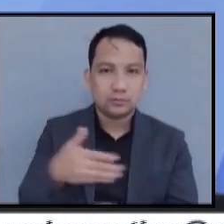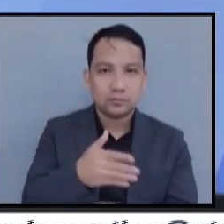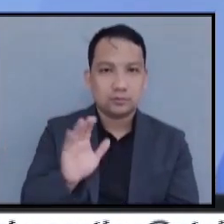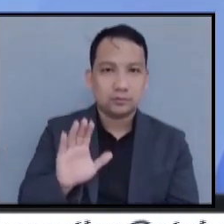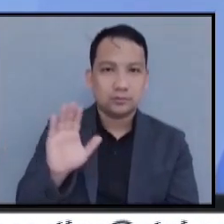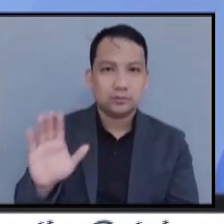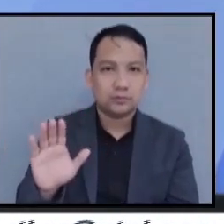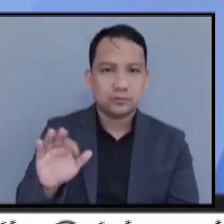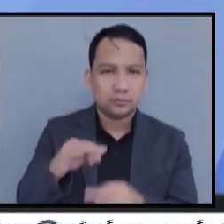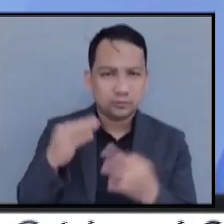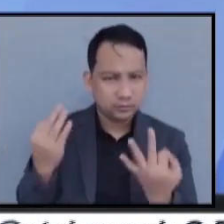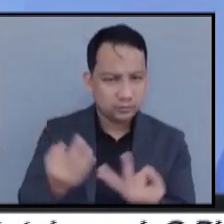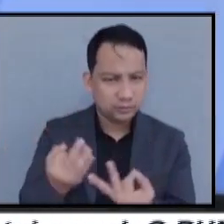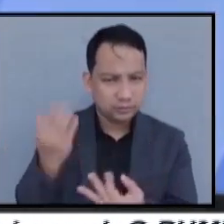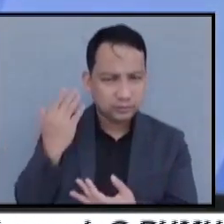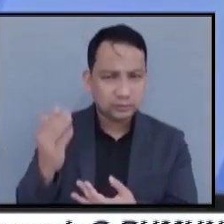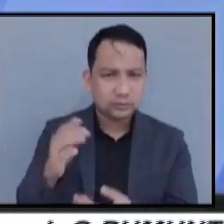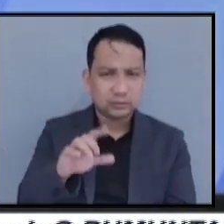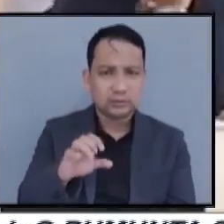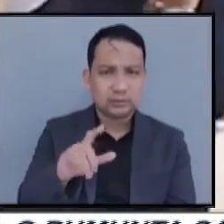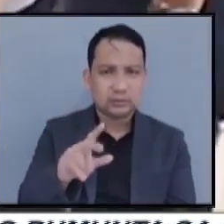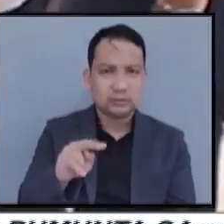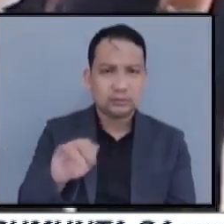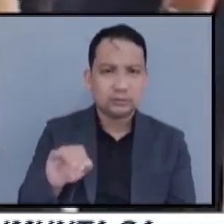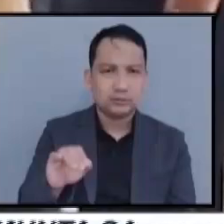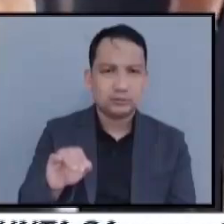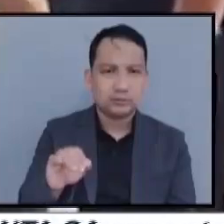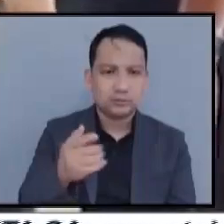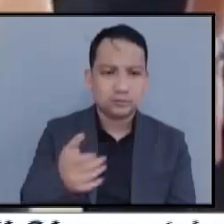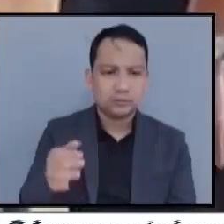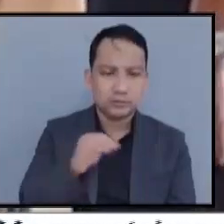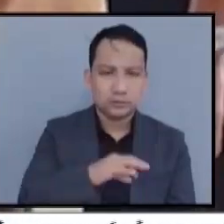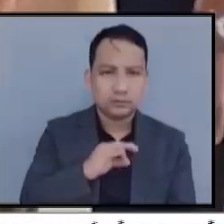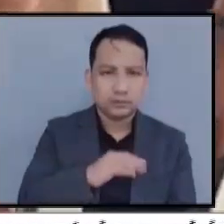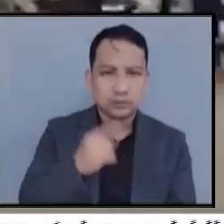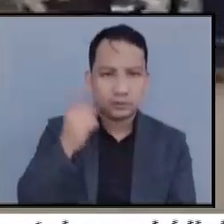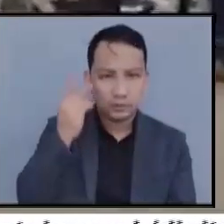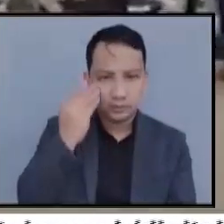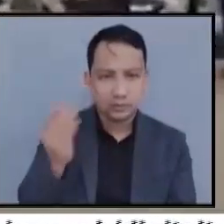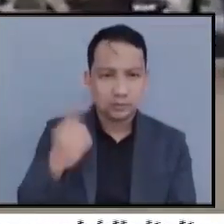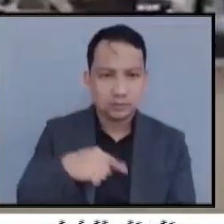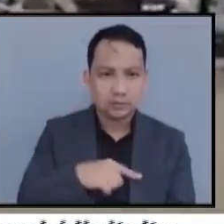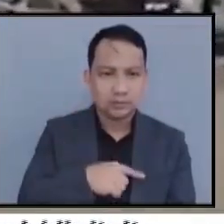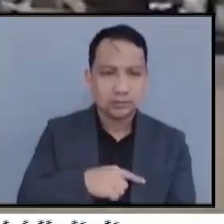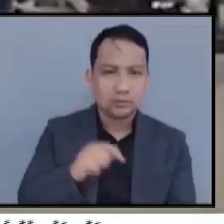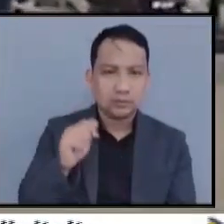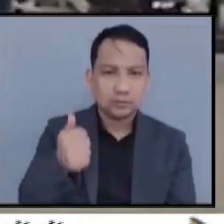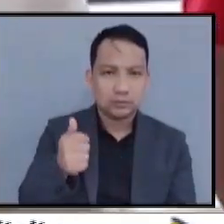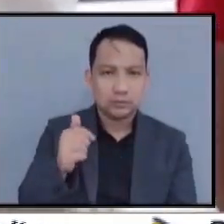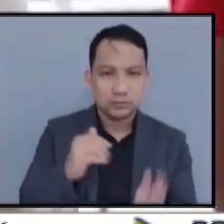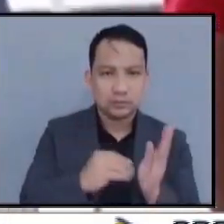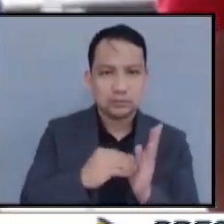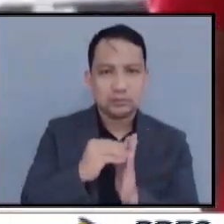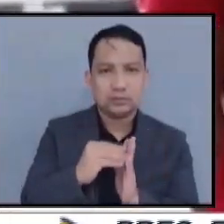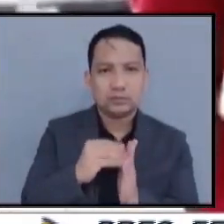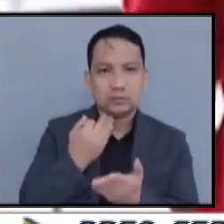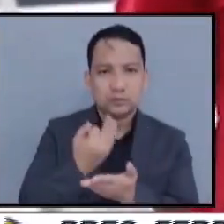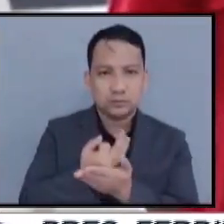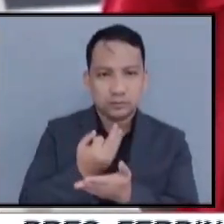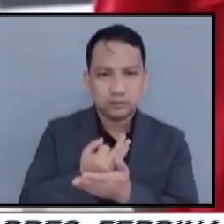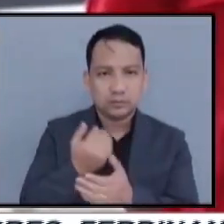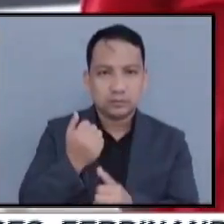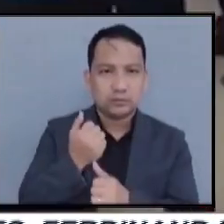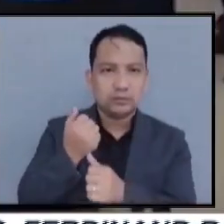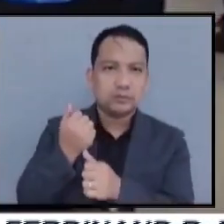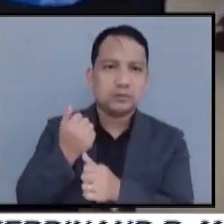na naapektuhan ng El Nino. Bawat benepisyaryo ay nakatanggap ng tig 10,000 pisong financial assistance bukod pa